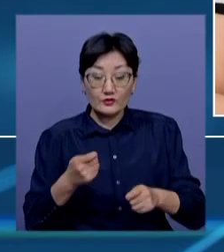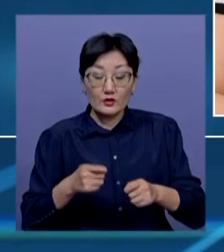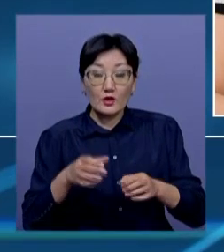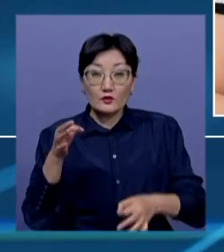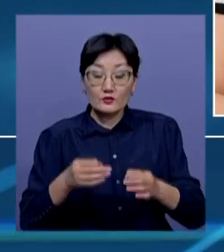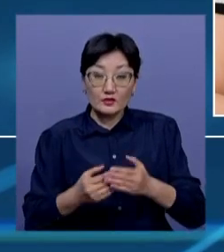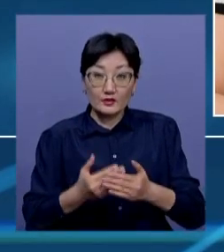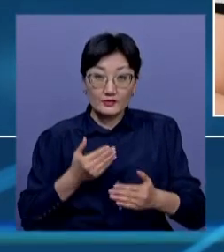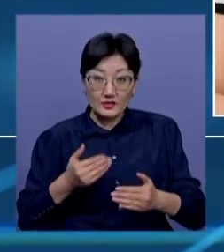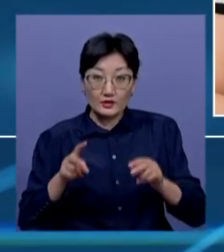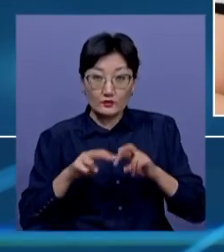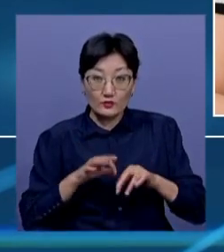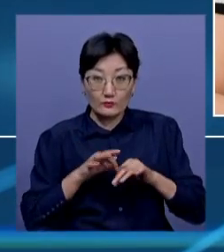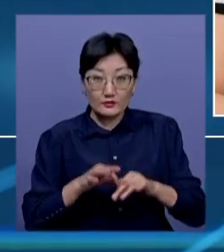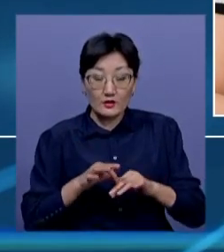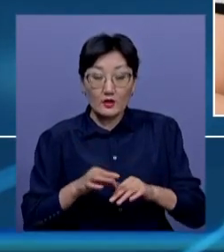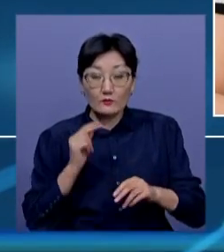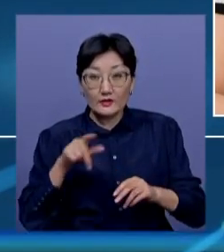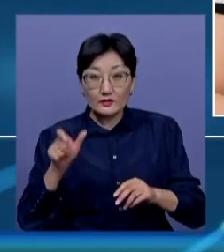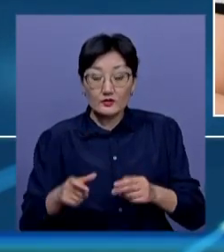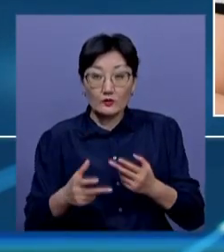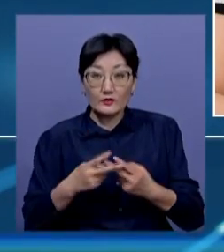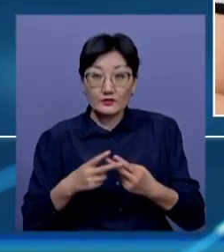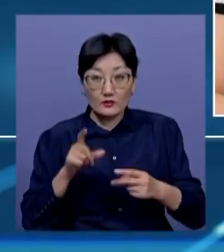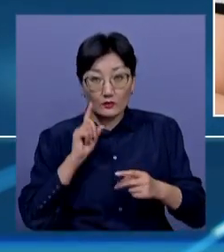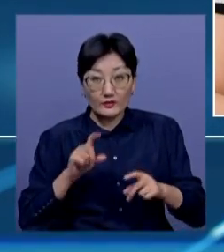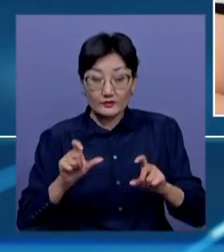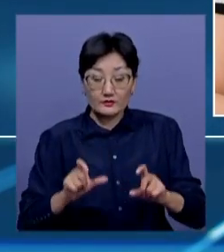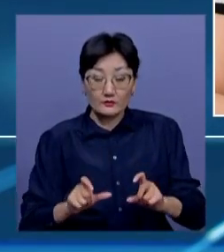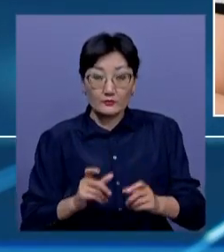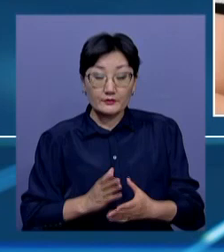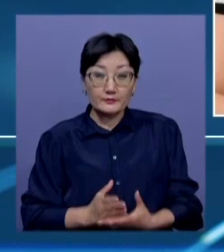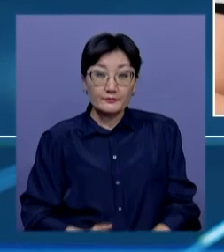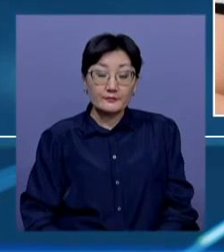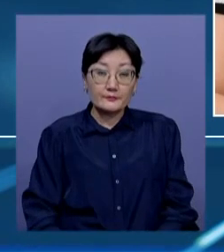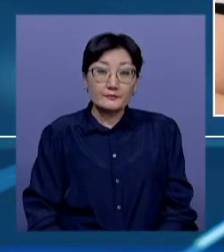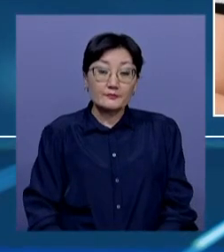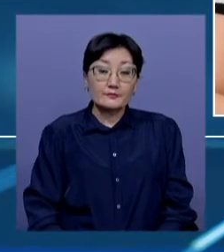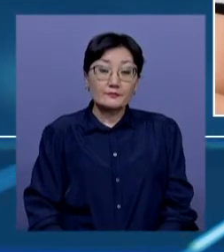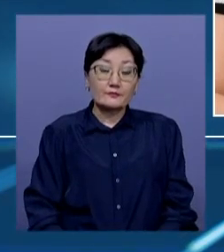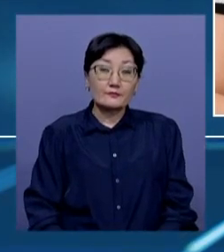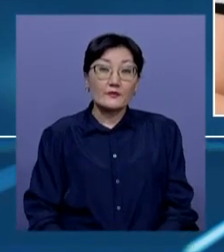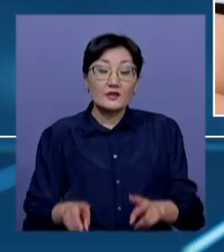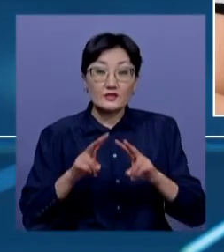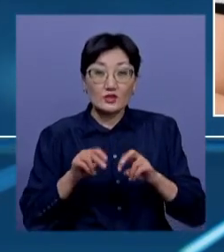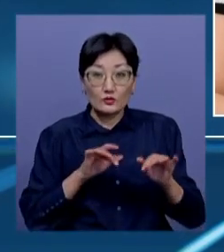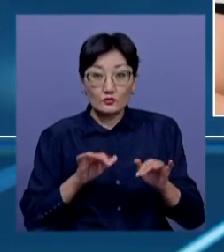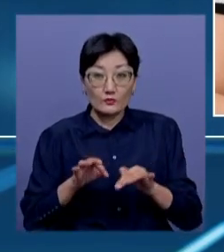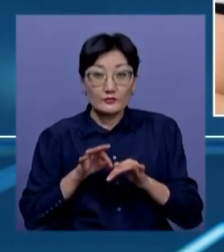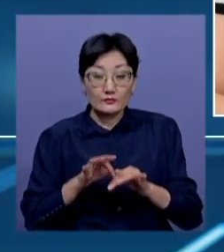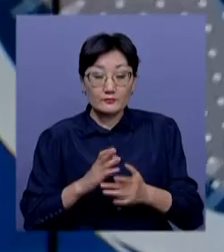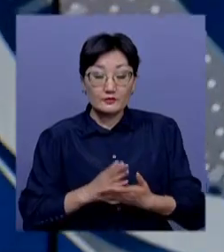дейінгі іс қозғалды. Күдіктіге қатысты қамауда ұстау процессуалдық мәжбүрлеу шарасы тағайындалды. Тергеу